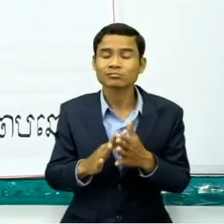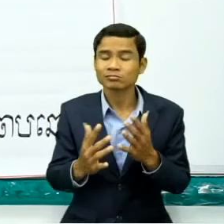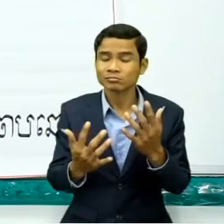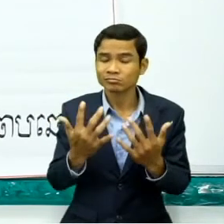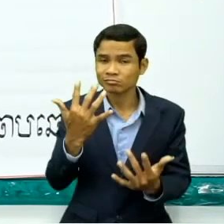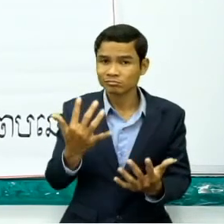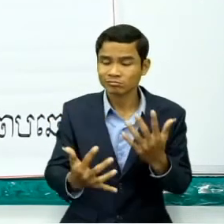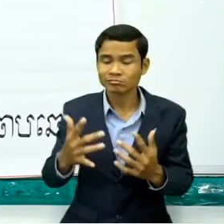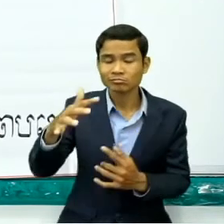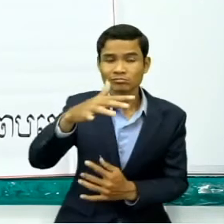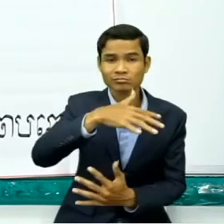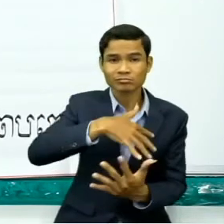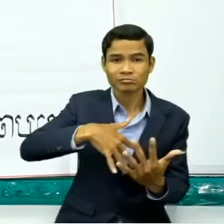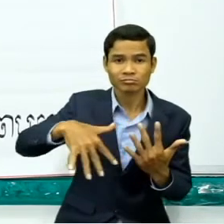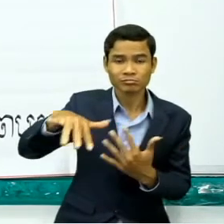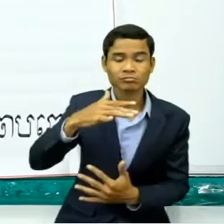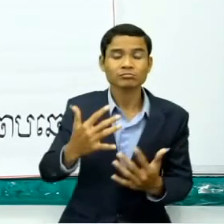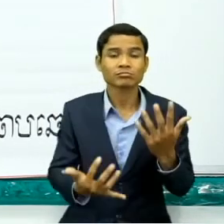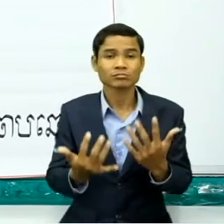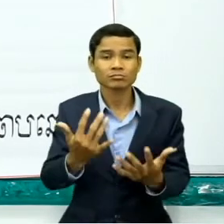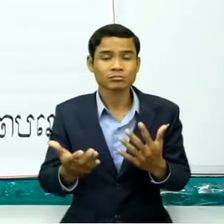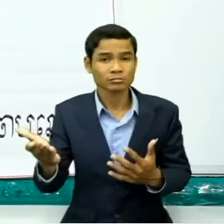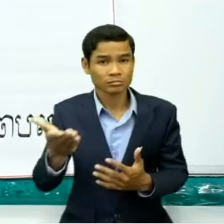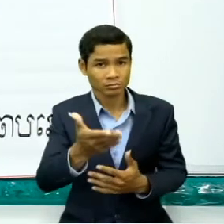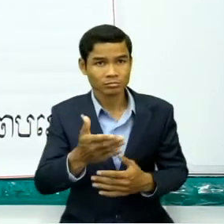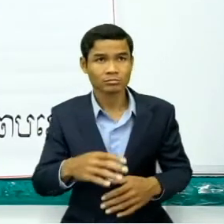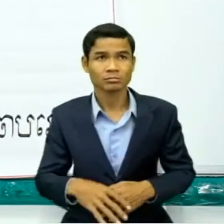Nụa phleng chạp chè.